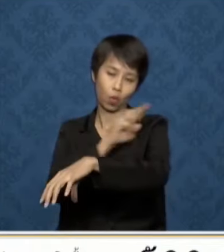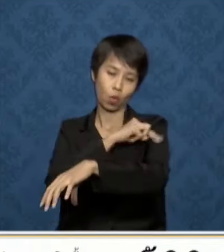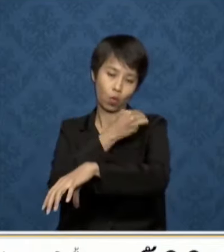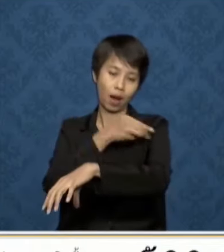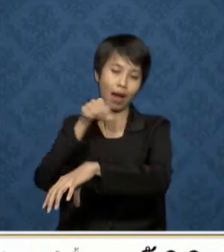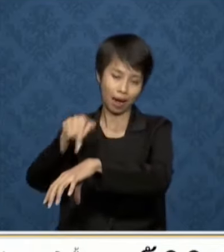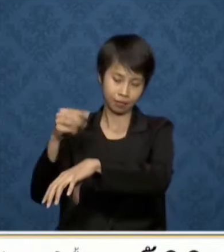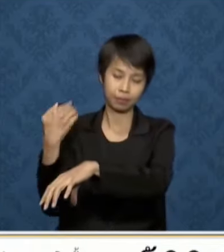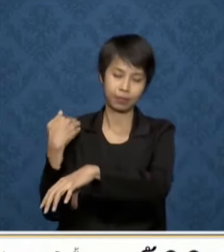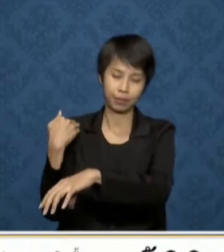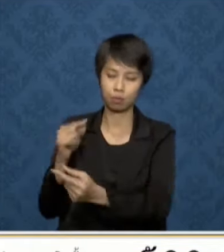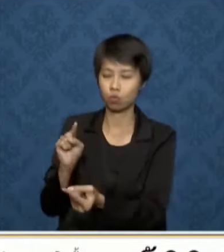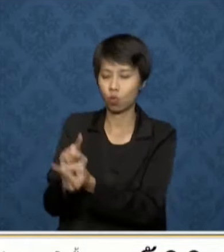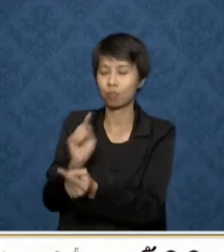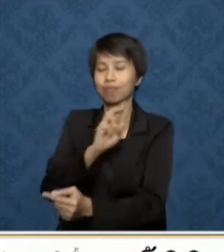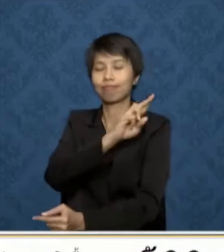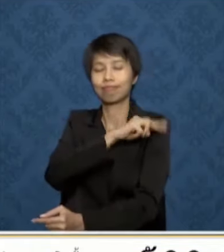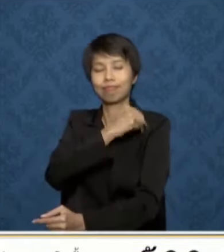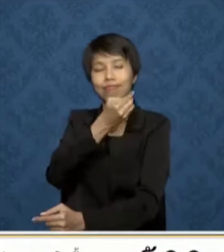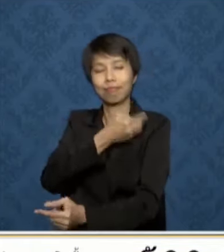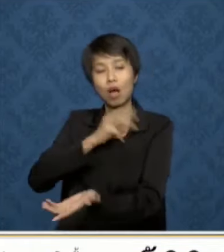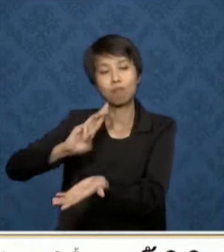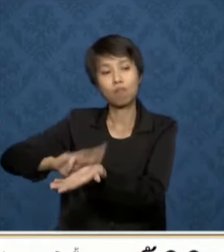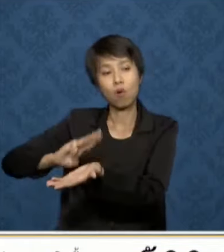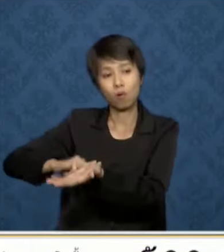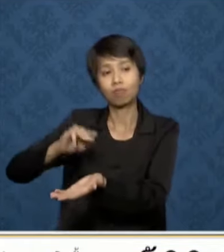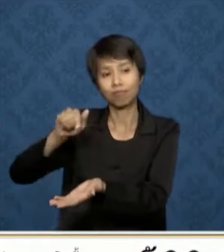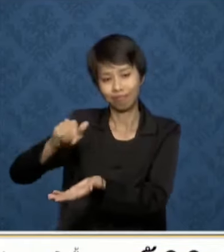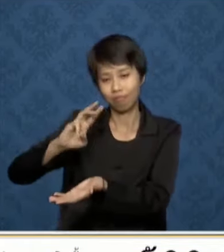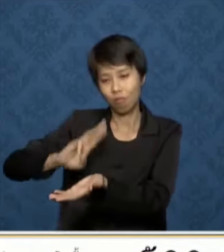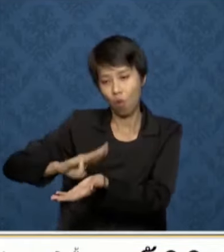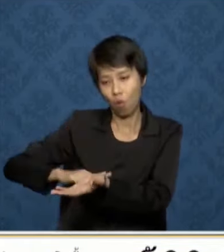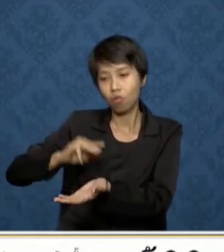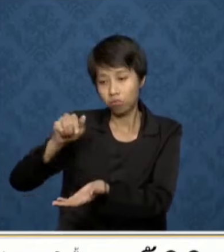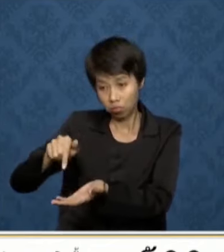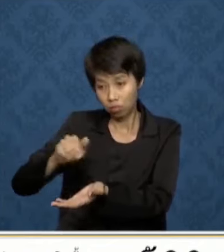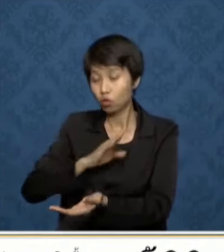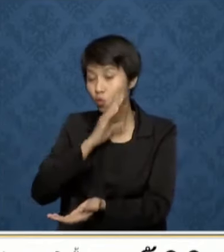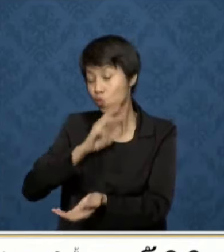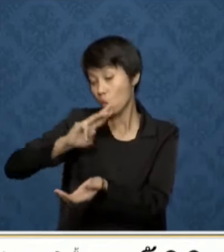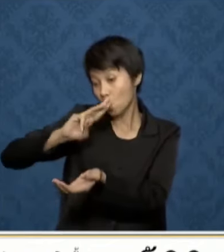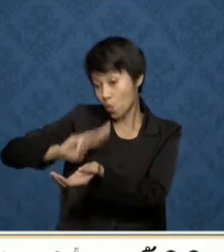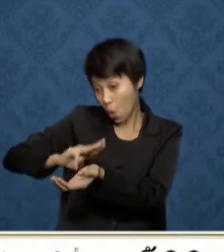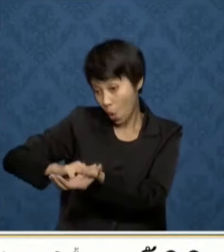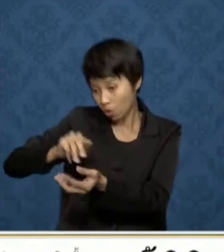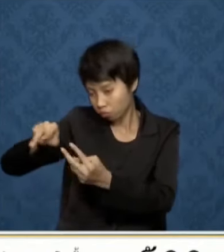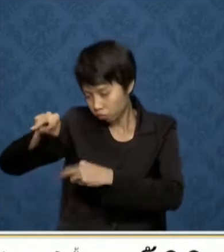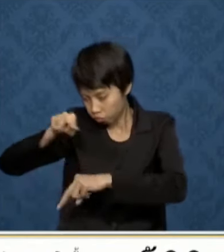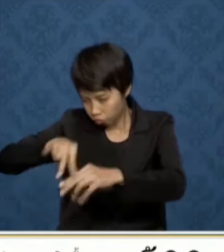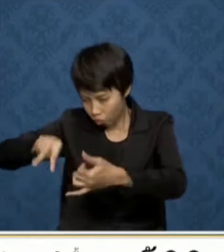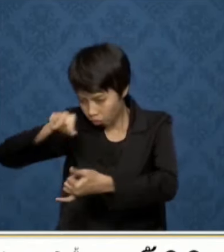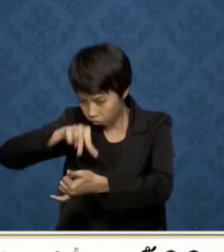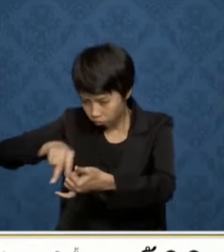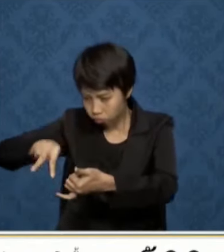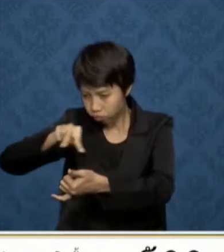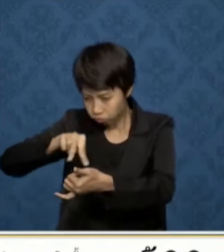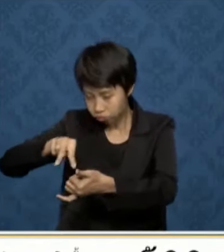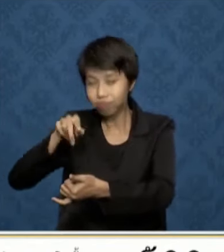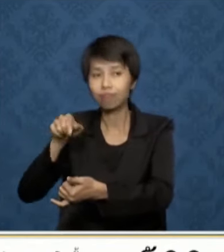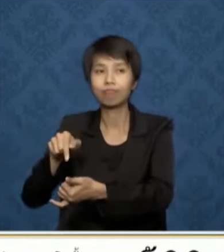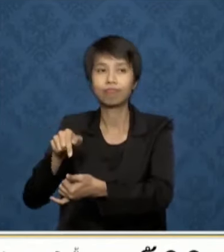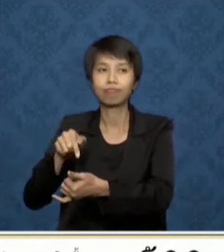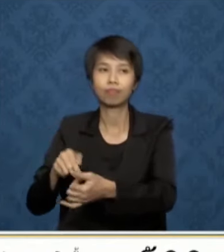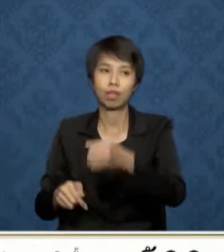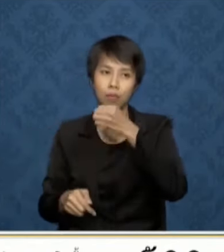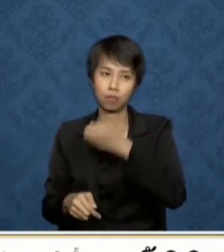ก็จะเจอหมอ้นะครับทีนี้ถ้าคุหมอ ที่อยู่ข้างในเรีนจำบอกว่า สองกเรsteinีนะครั